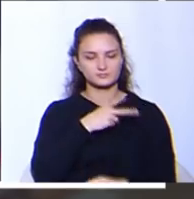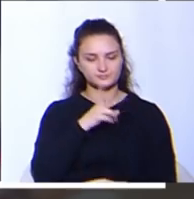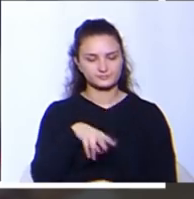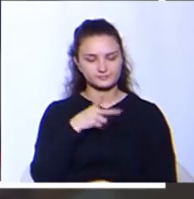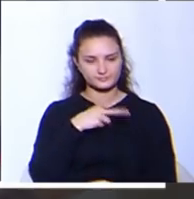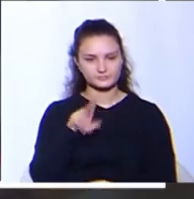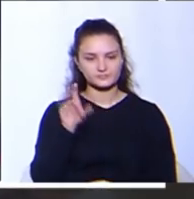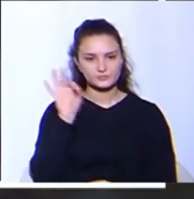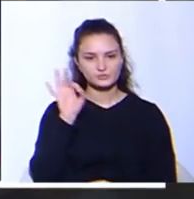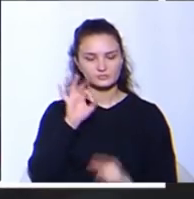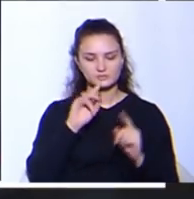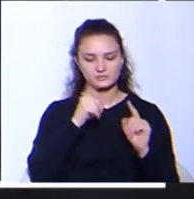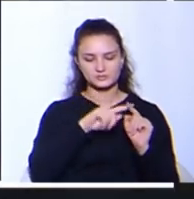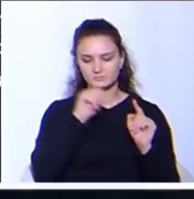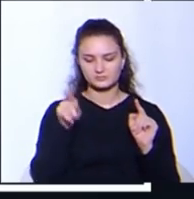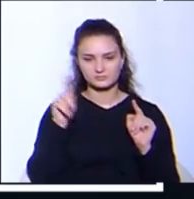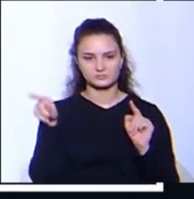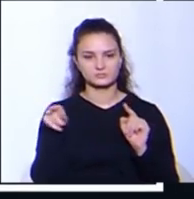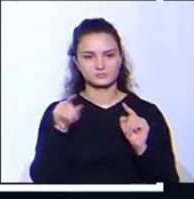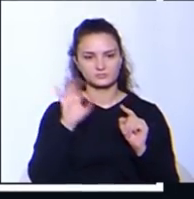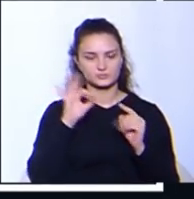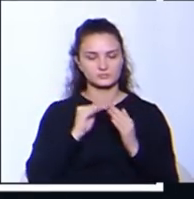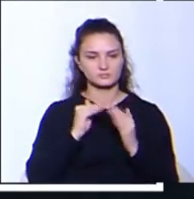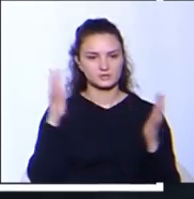სტატისტიკური მონაცემები წლიდან წლამდე იზრდება.